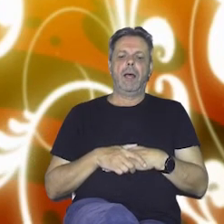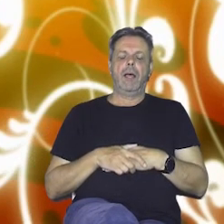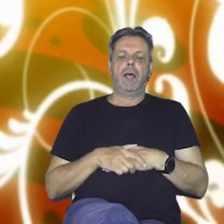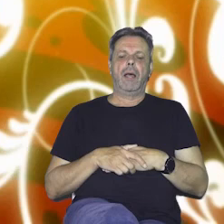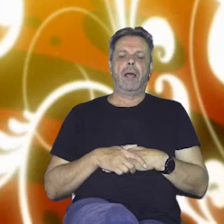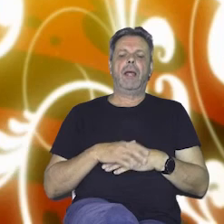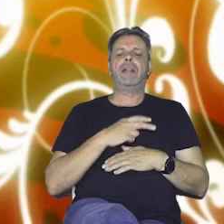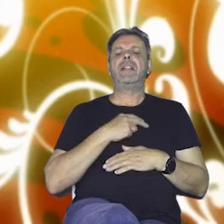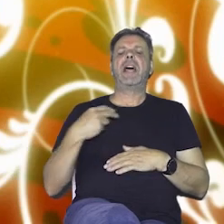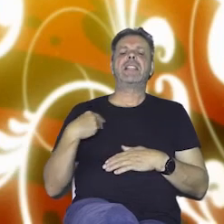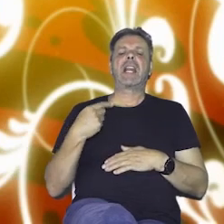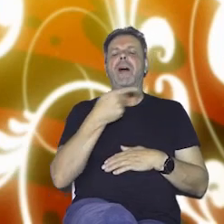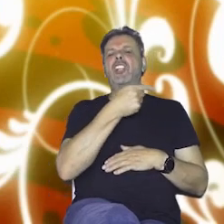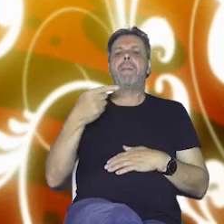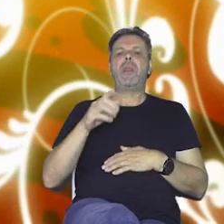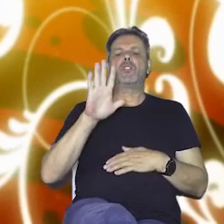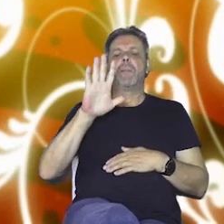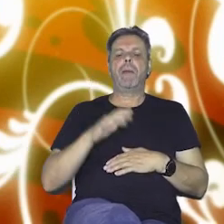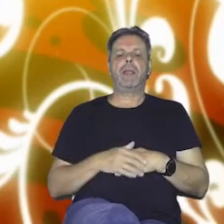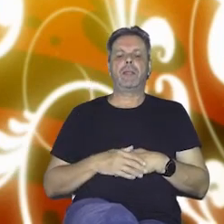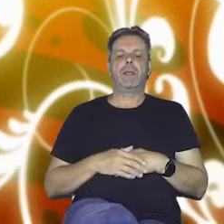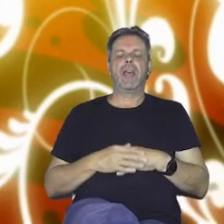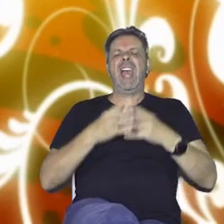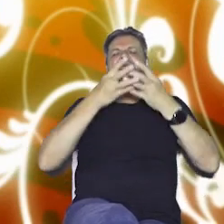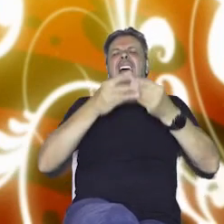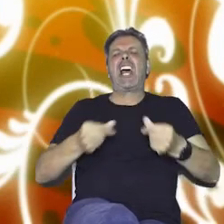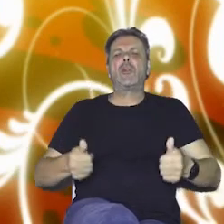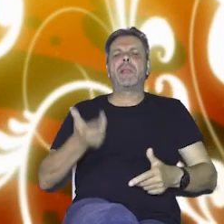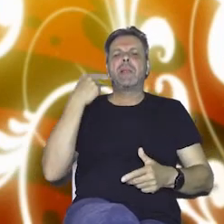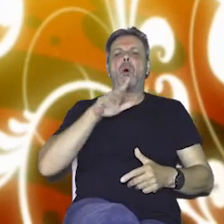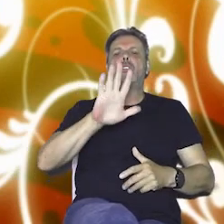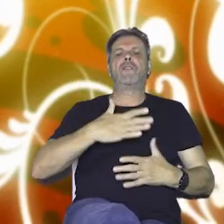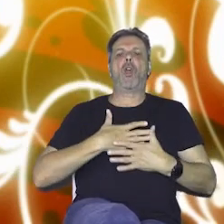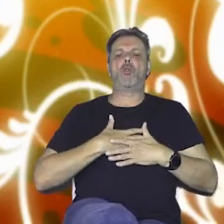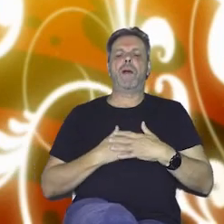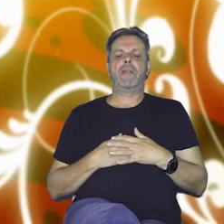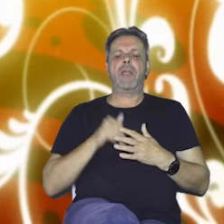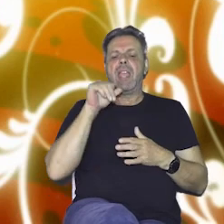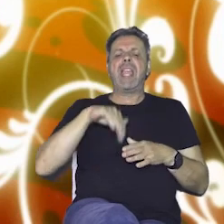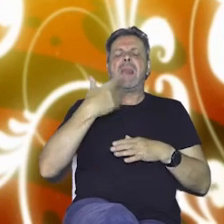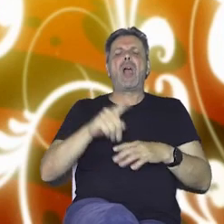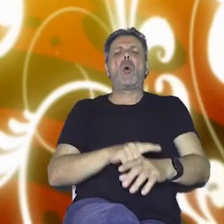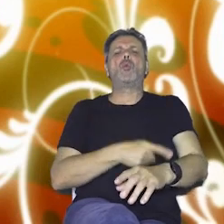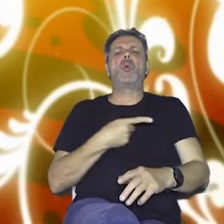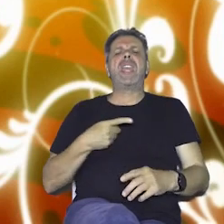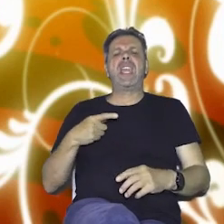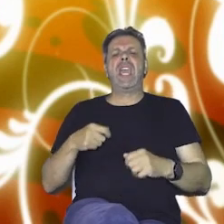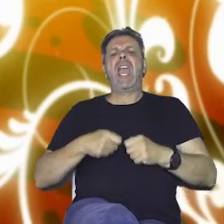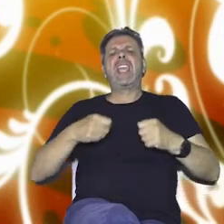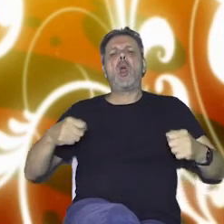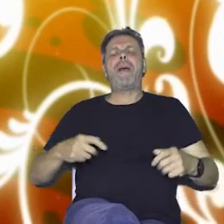Na zagrebačkih -5 rastopljen sam od tvoje ljubavi. I nakon dugih kilometara